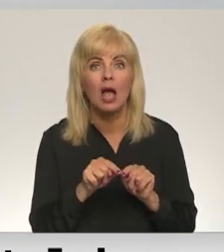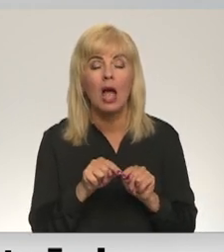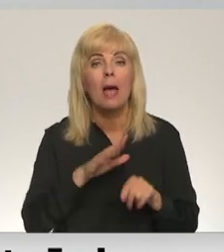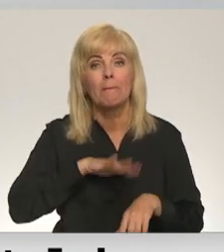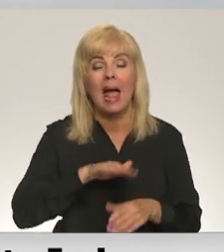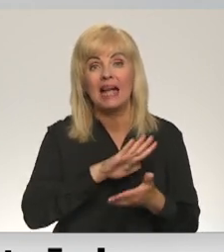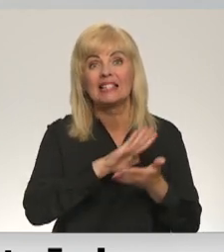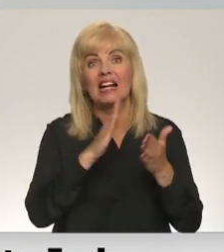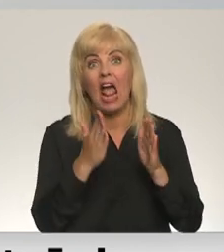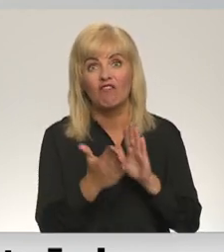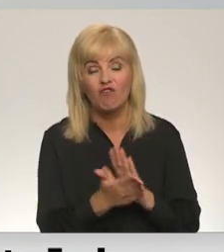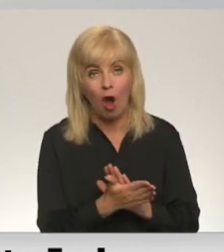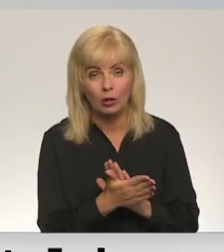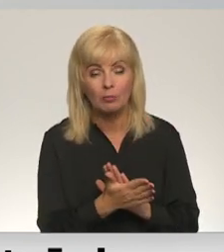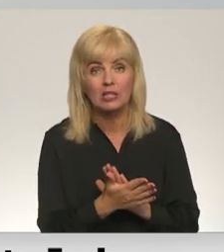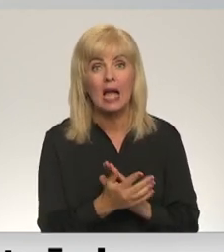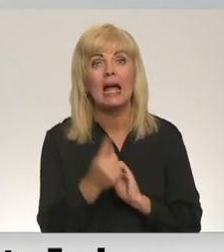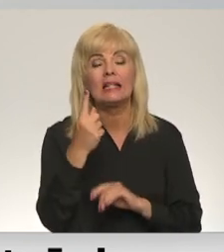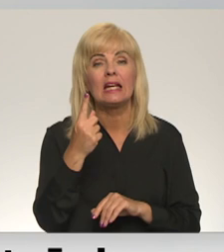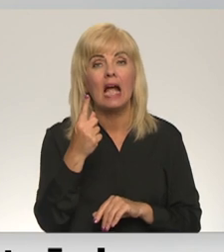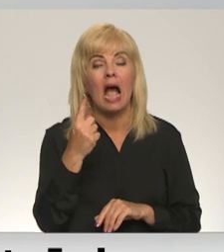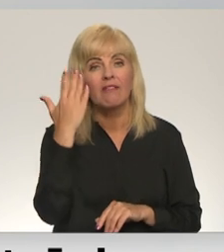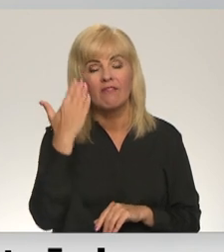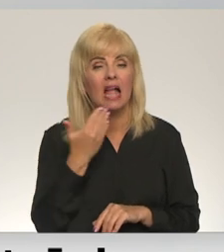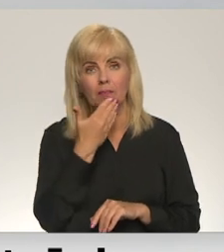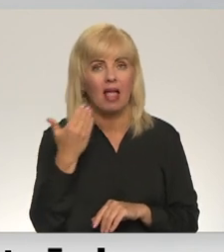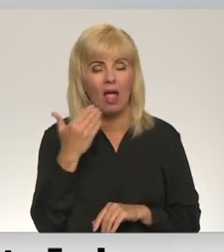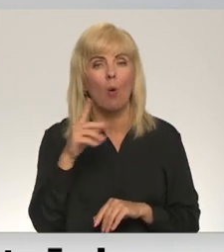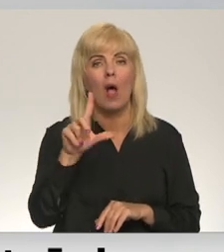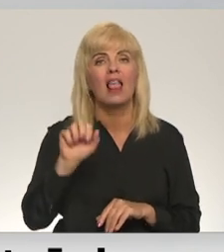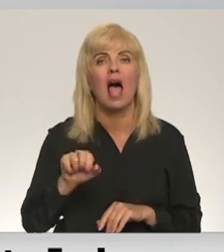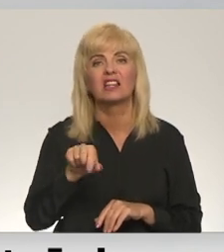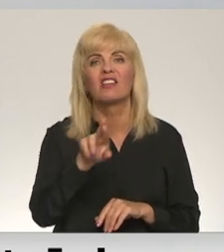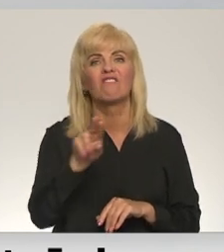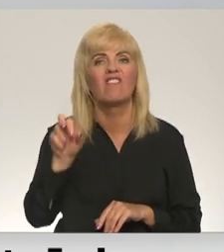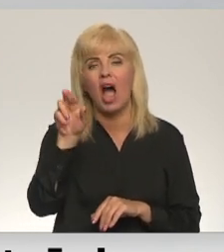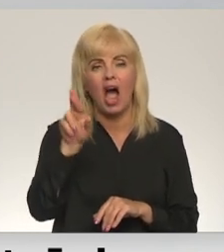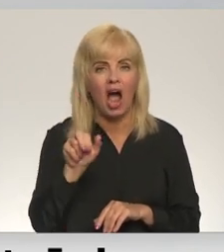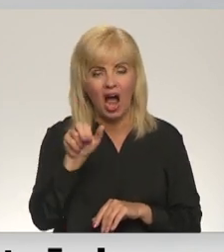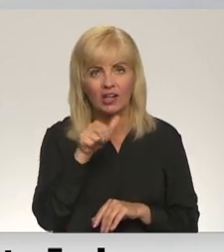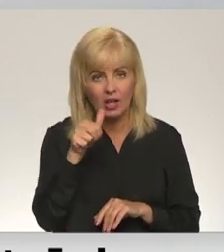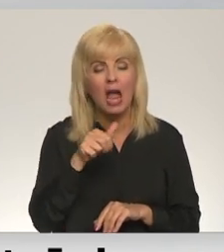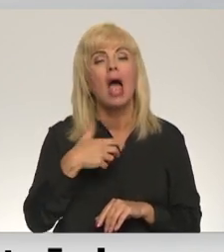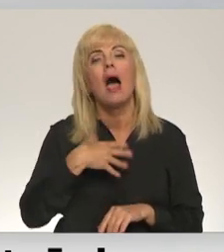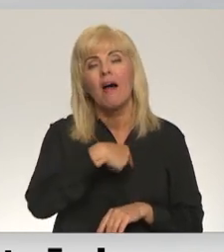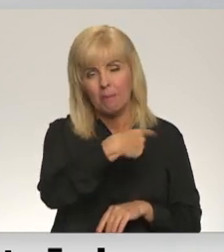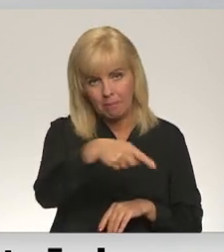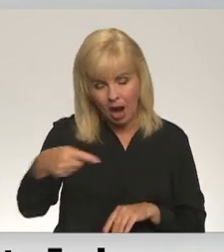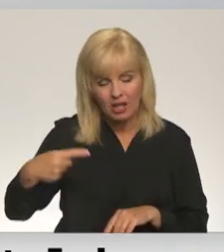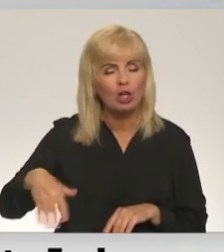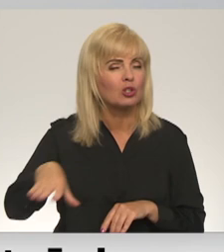reformas sanāk tikai Ventspilī mums nav latvāņu. Pārējās visās Latvijas pilsētās un